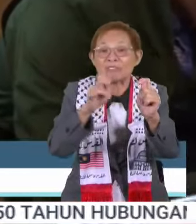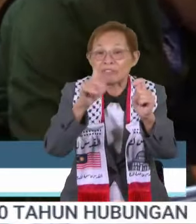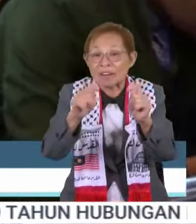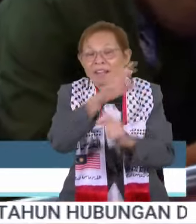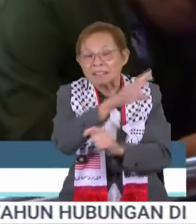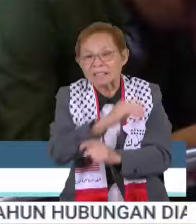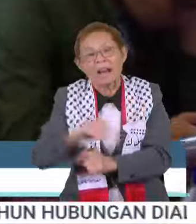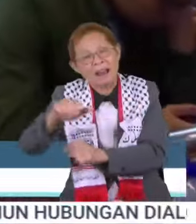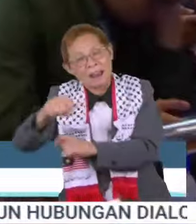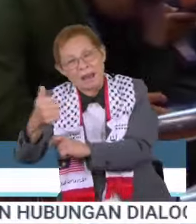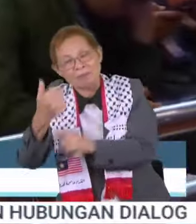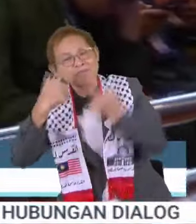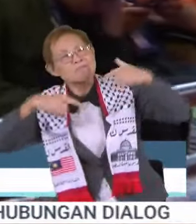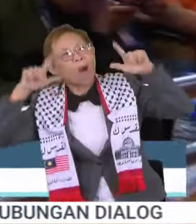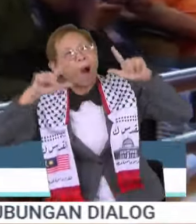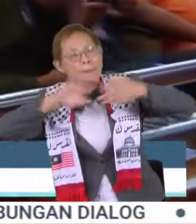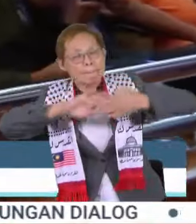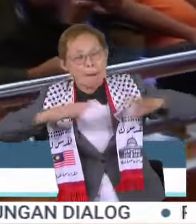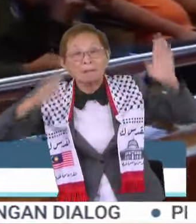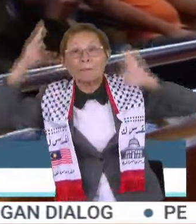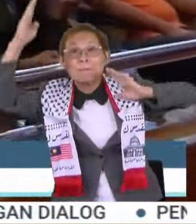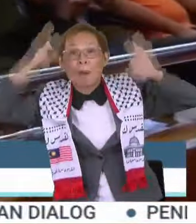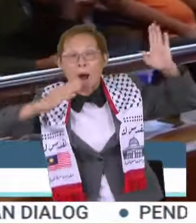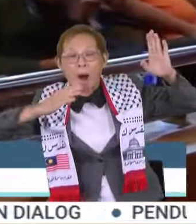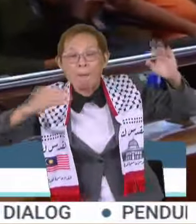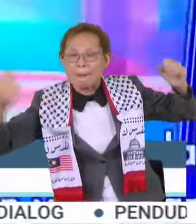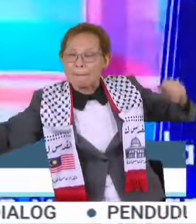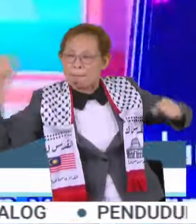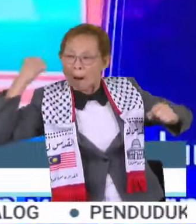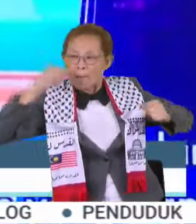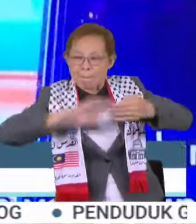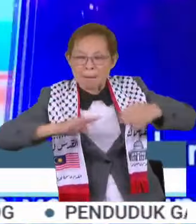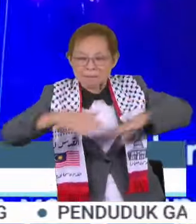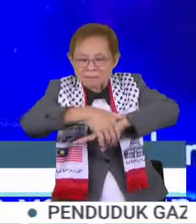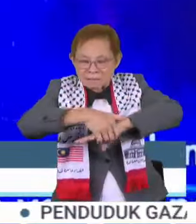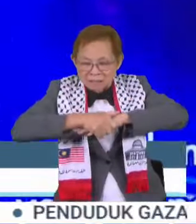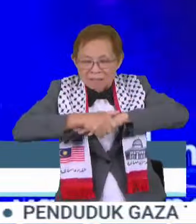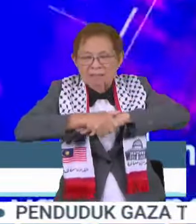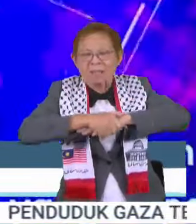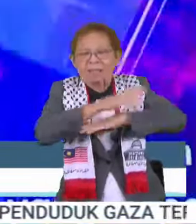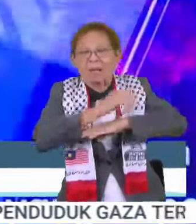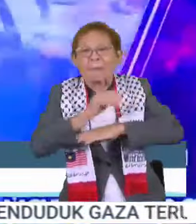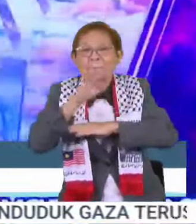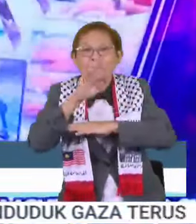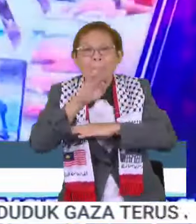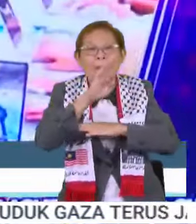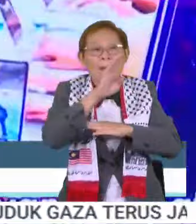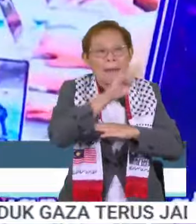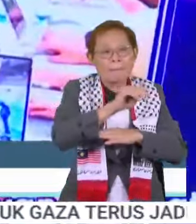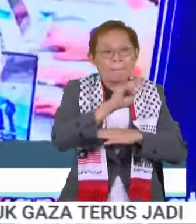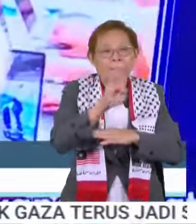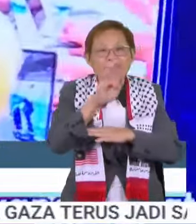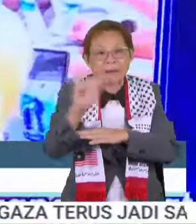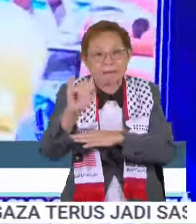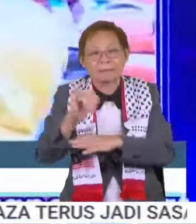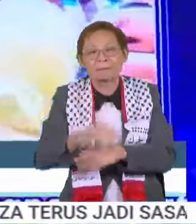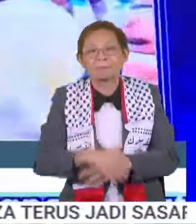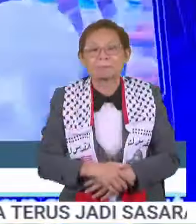TVET. Selain memartabatkan bahasa Malaysia, memperkukuh bahasa Inggeris MBM MBI.